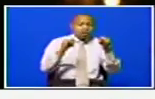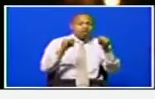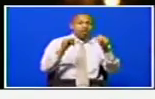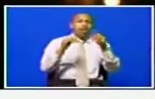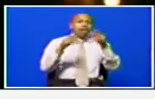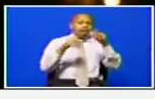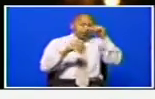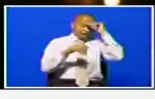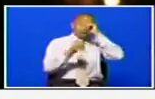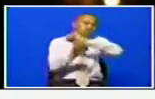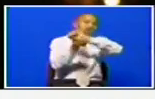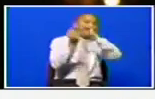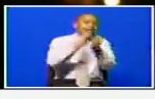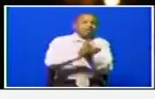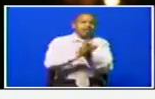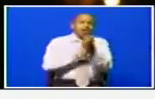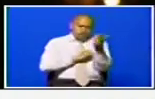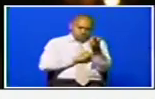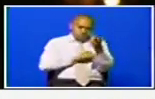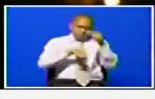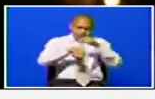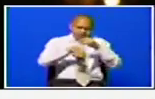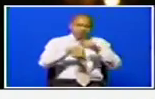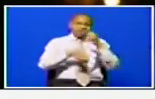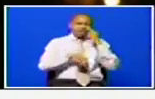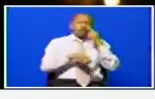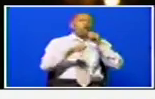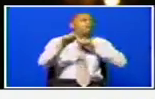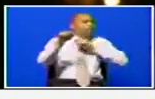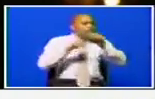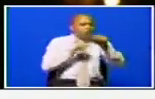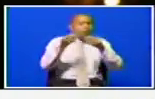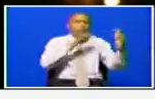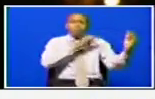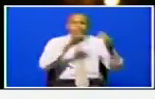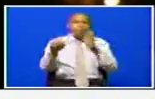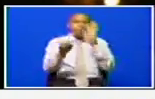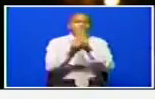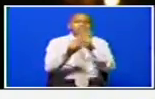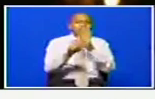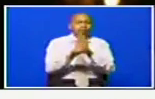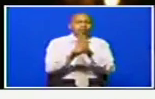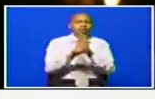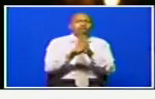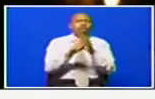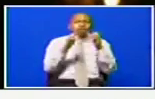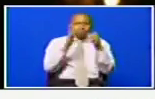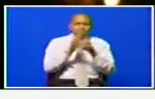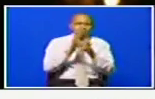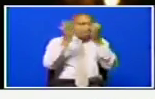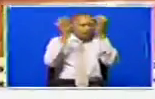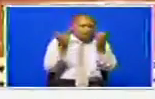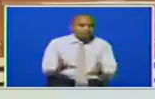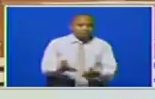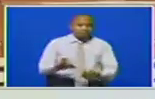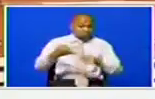kupindua serikali. Na mara hizo mbili wa Kenya ndo waliona vile vita na vurumai vinaweza kufanya kutatiza kila kitu. Njia ya tatu